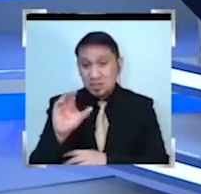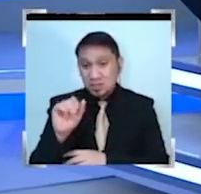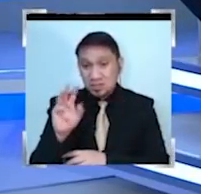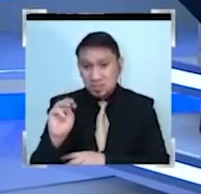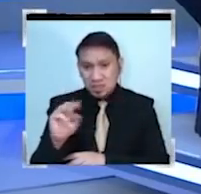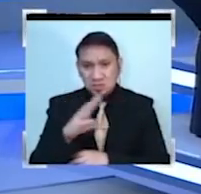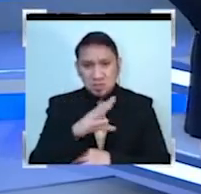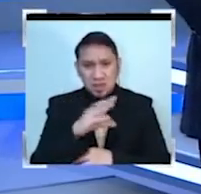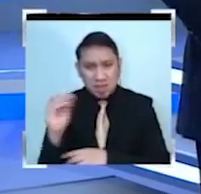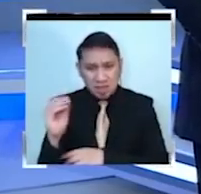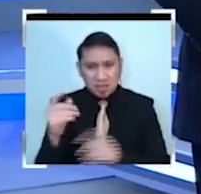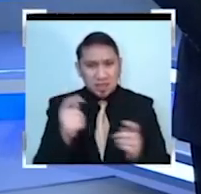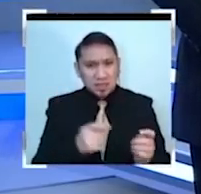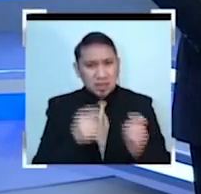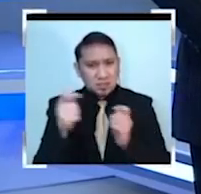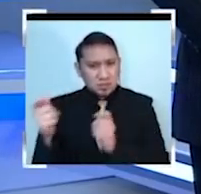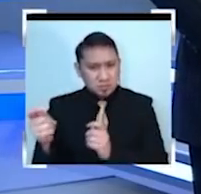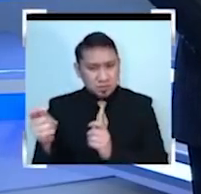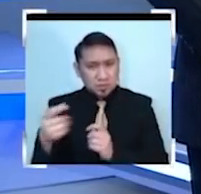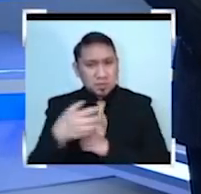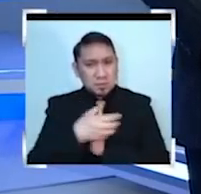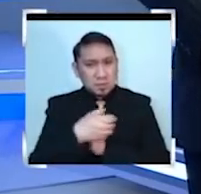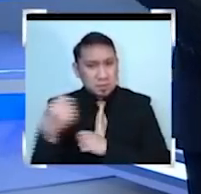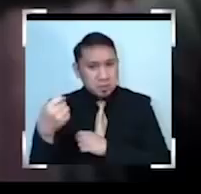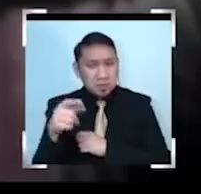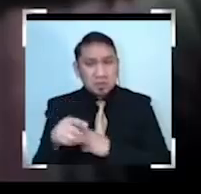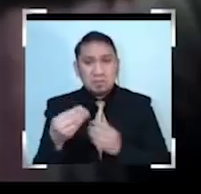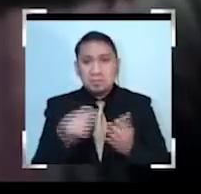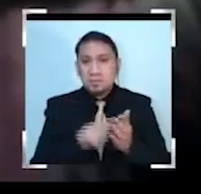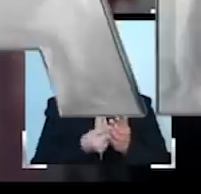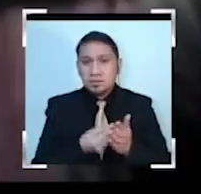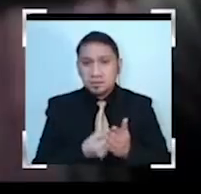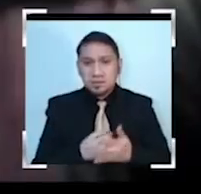transfer. Saksi, si JP Soriano.